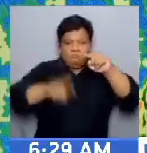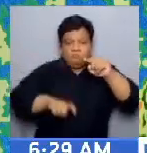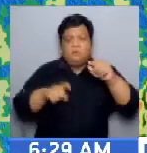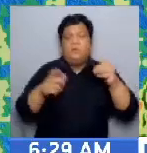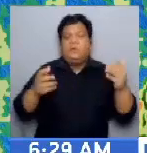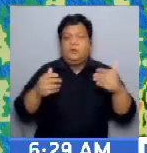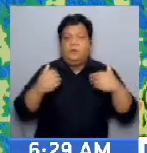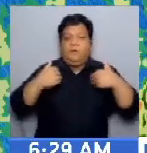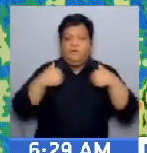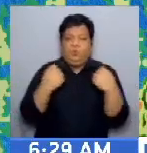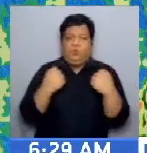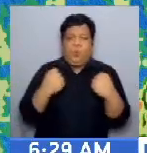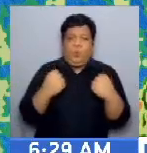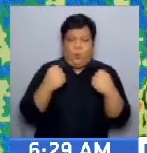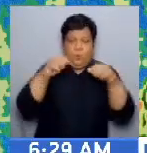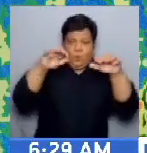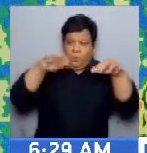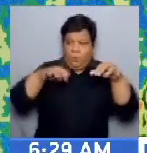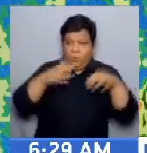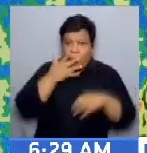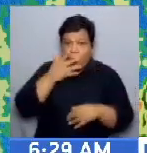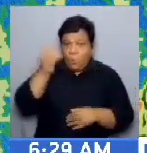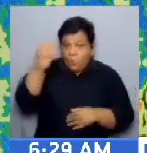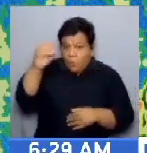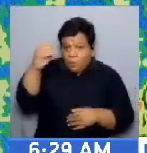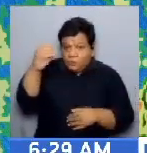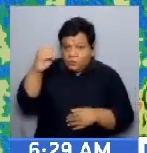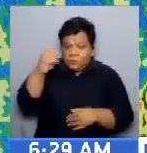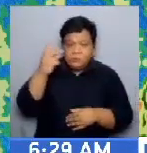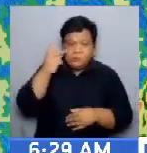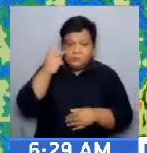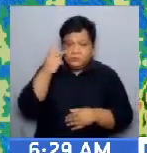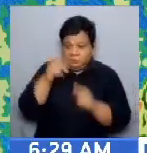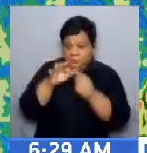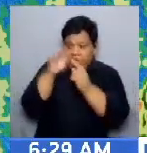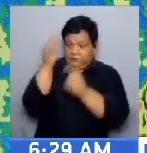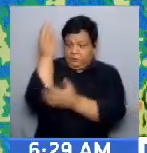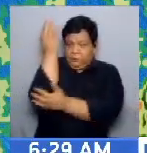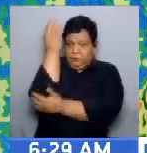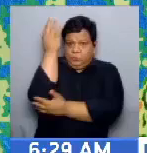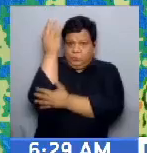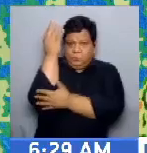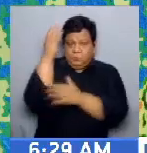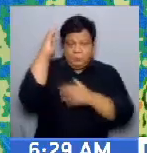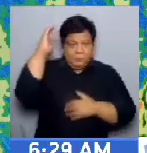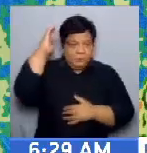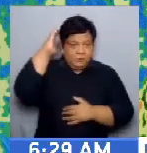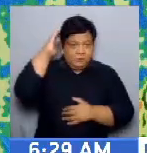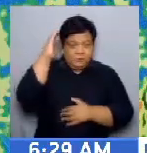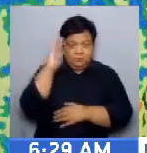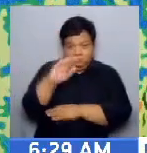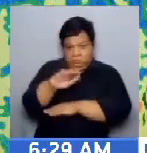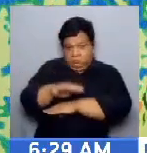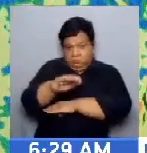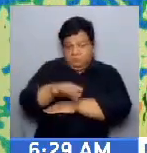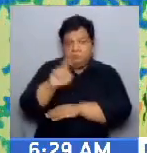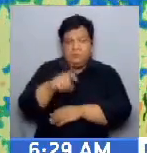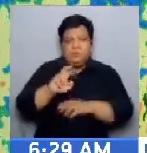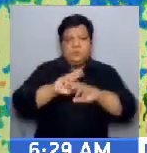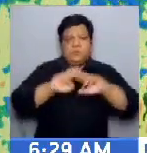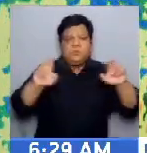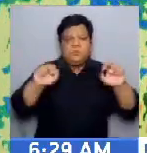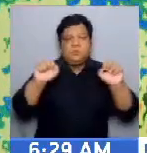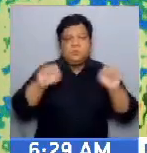orange na yan, lalong-lalo na dito sa Mindanao. Kaya mga kapuso, ha, sa hapon, maging I am ready sa posibleng flash flood at